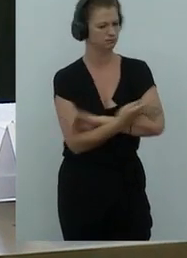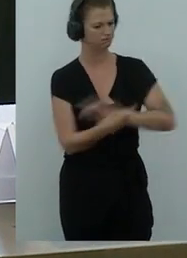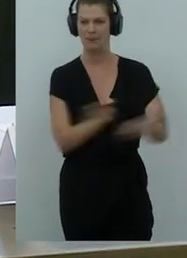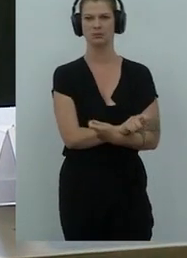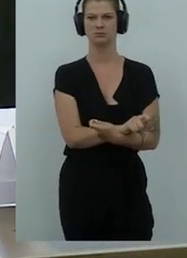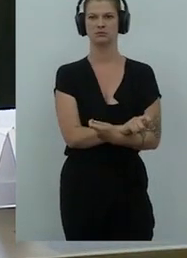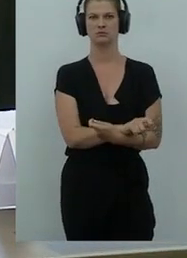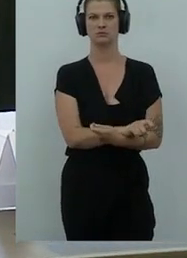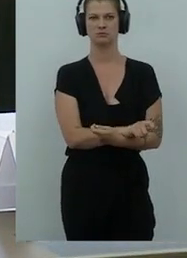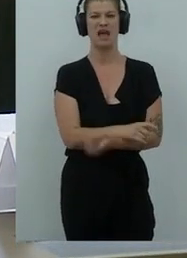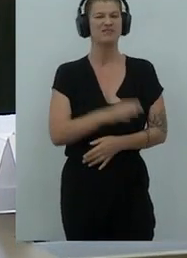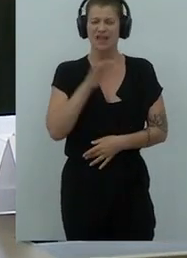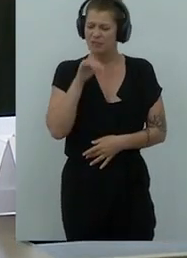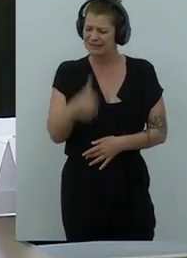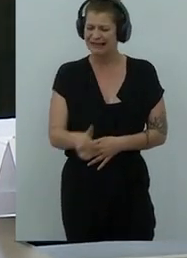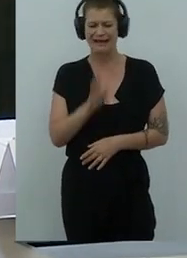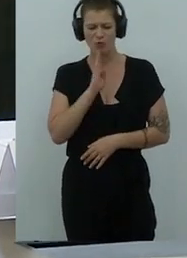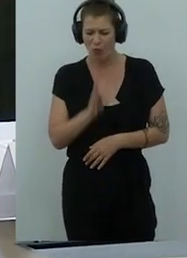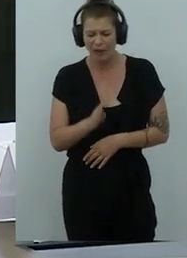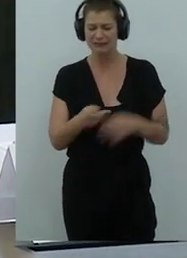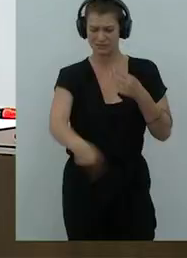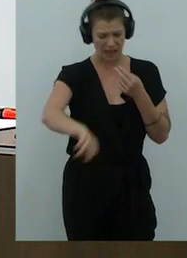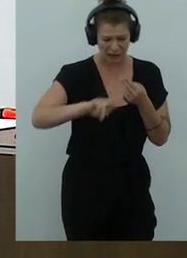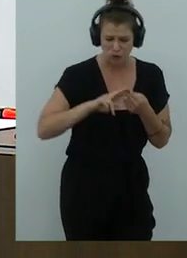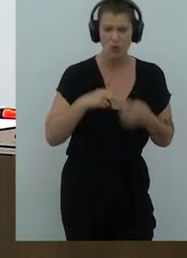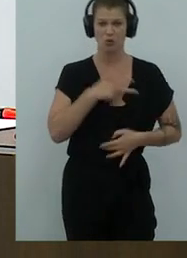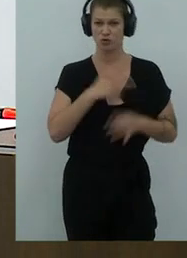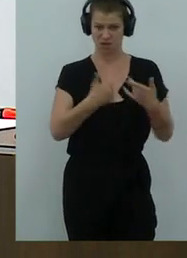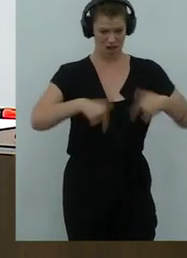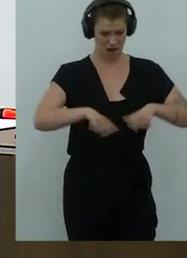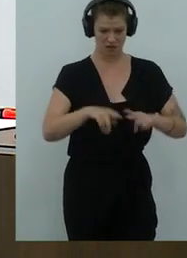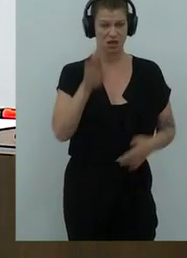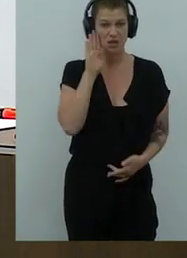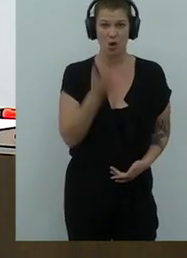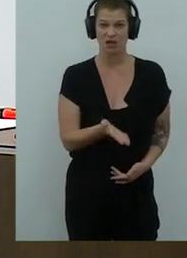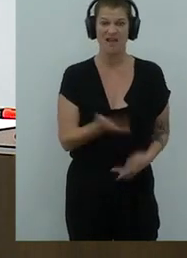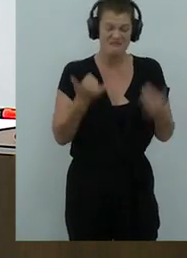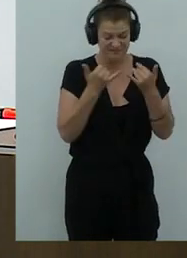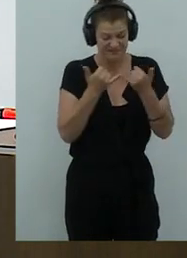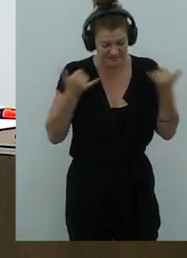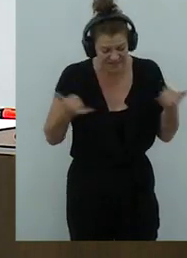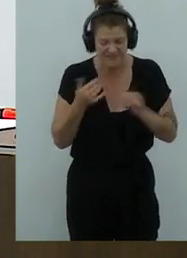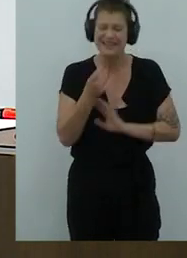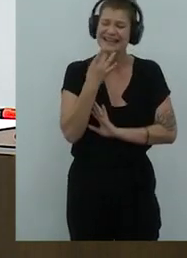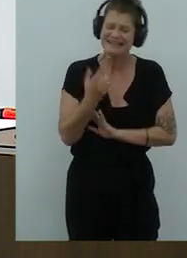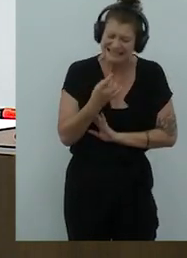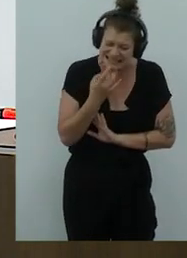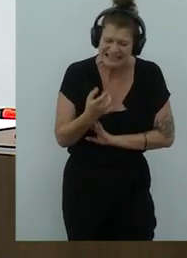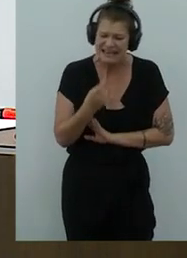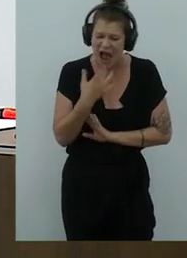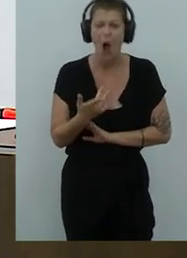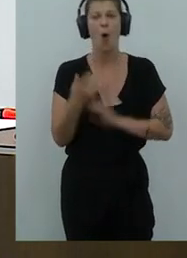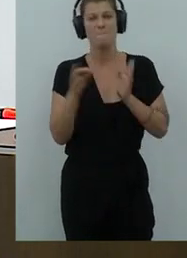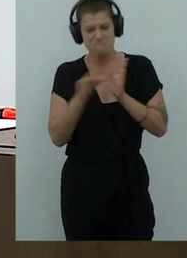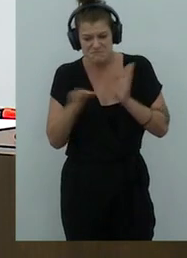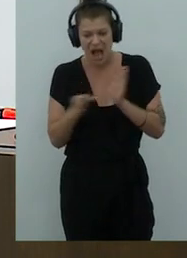konkreten Antworten vom zukünftigen Soziallandesrat gehört, wie wir wirklich Arbeitskräfte hierher nach Salzburg bekommen wollen, mit welchen